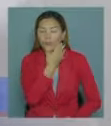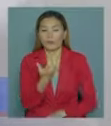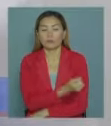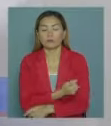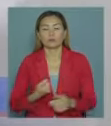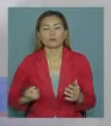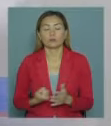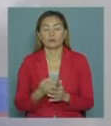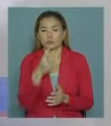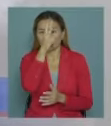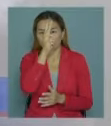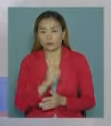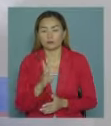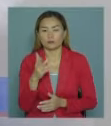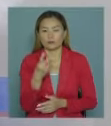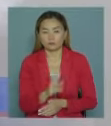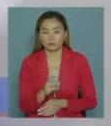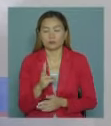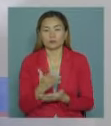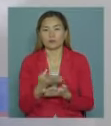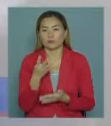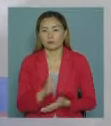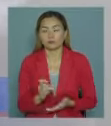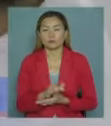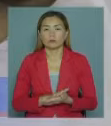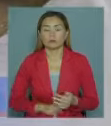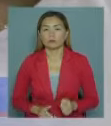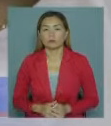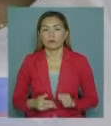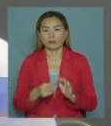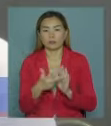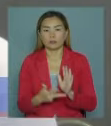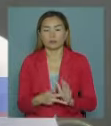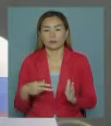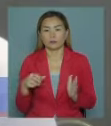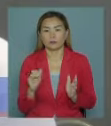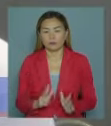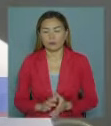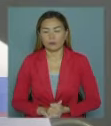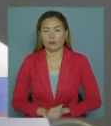в возрасте 2 месяцев, 3 месяцев, 4 месяцев, 18 месяцев.